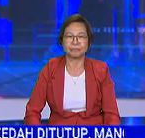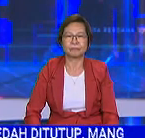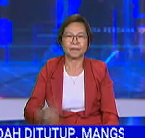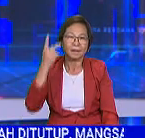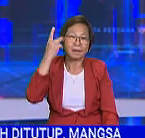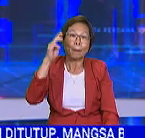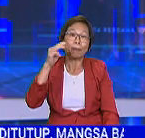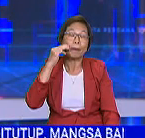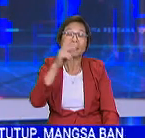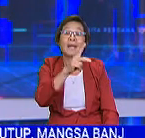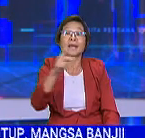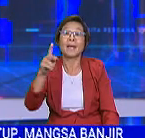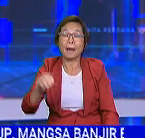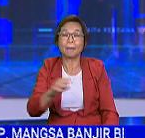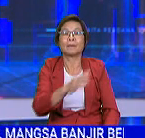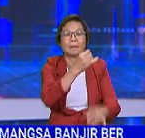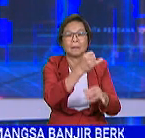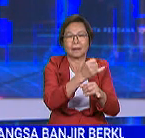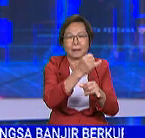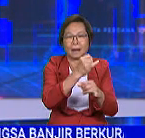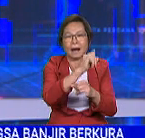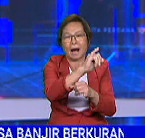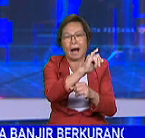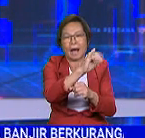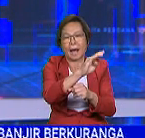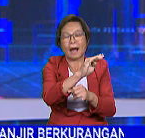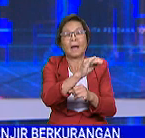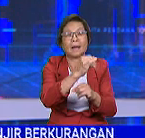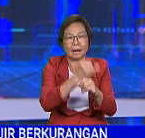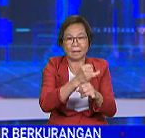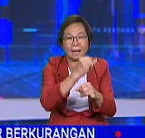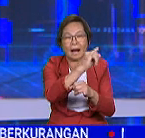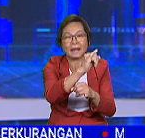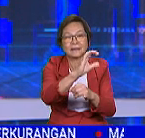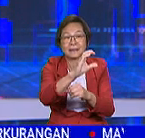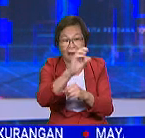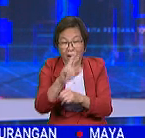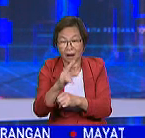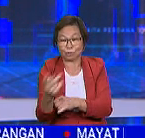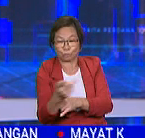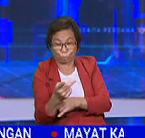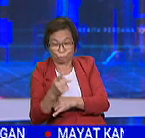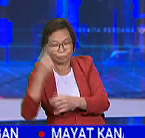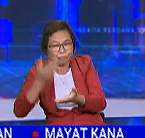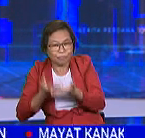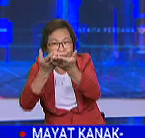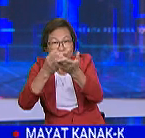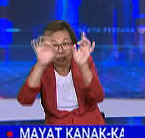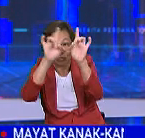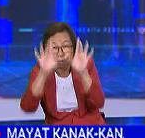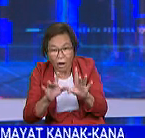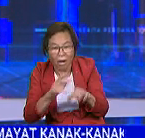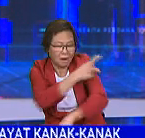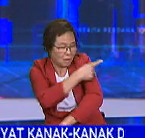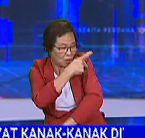Kementerian Kesihatan KKM dan Institut Penyelidikan Klinikal Kebangsaan ICR bercadang melaksanakan ujian